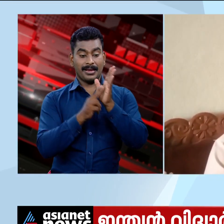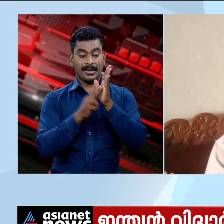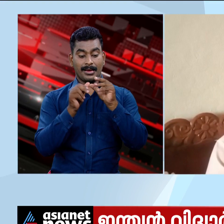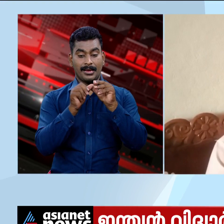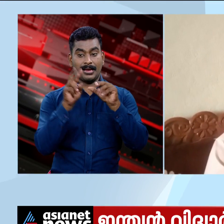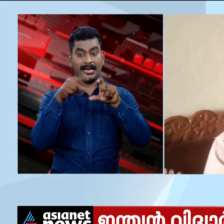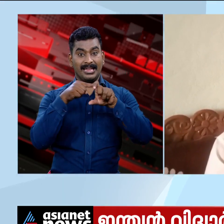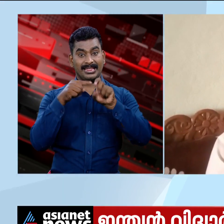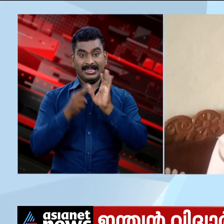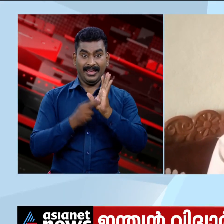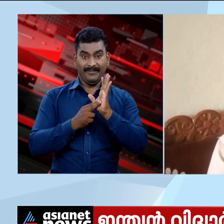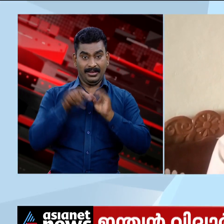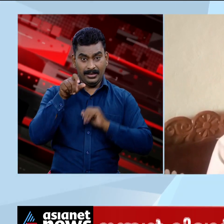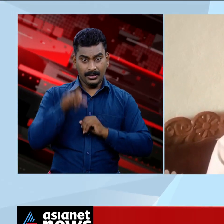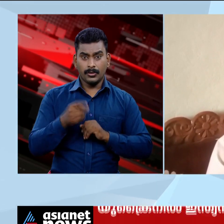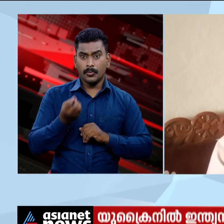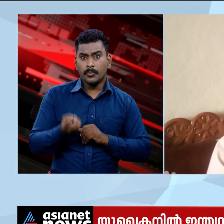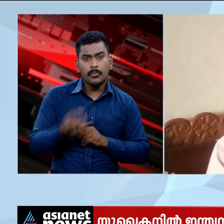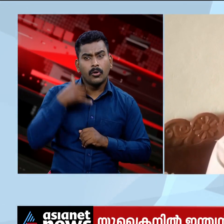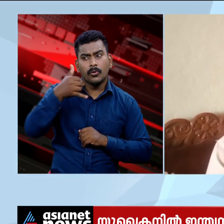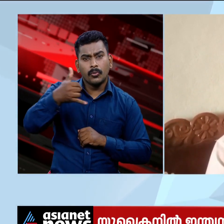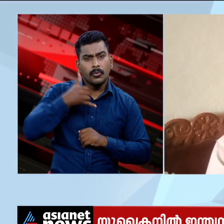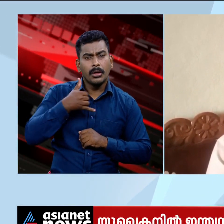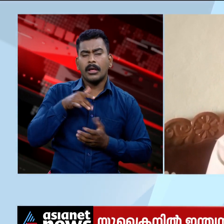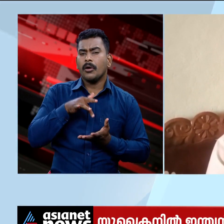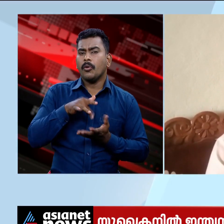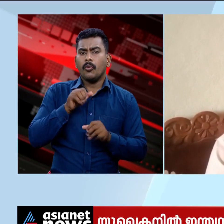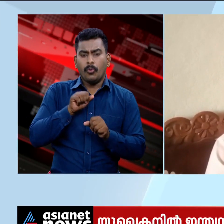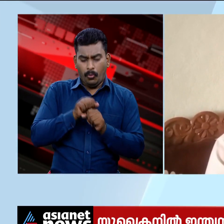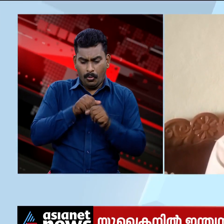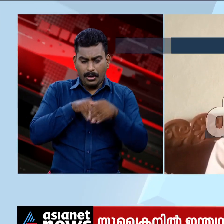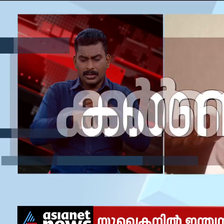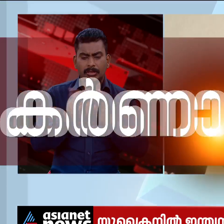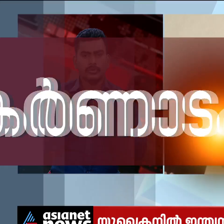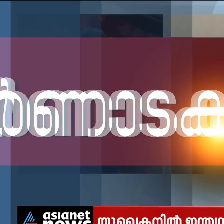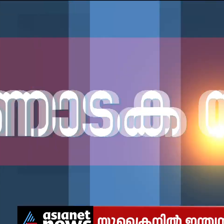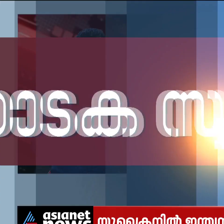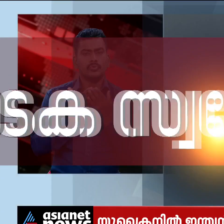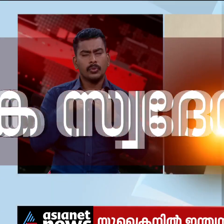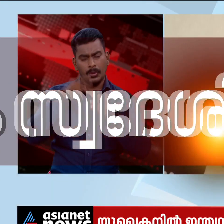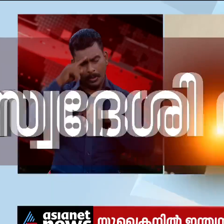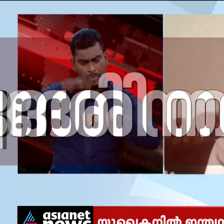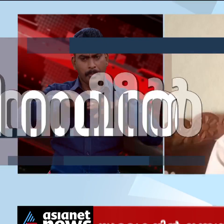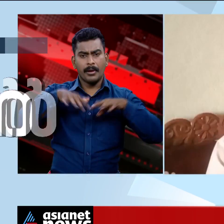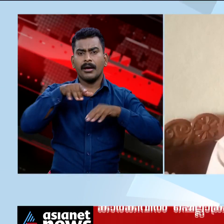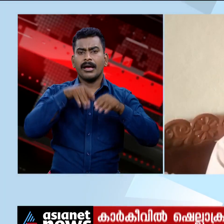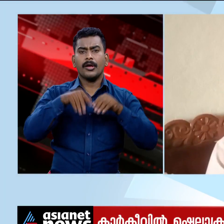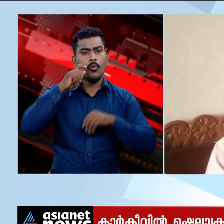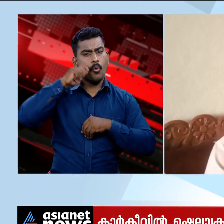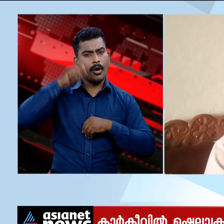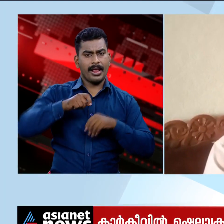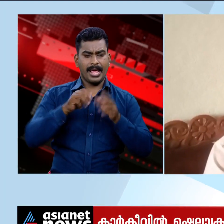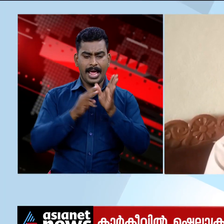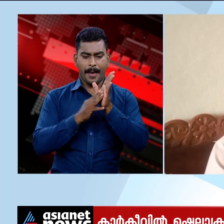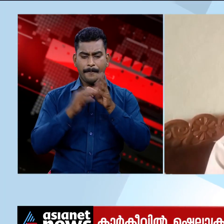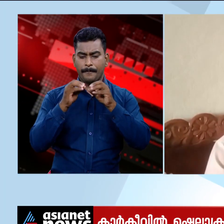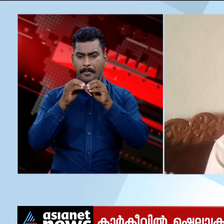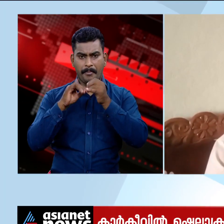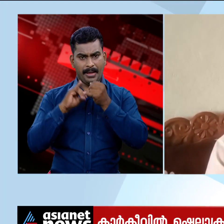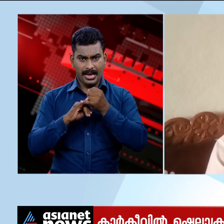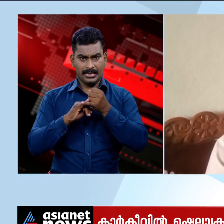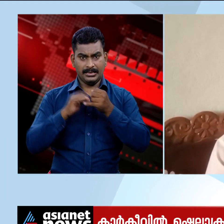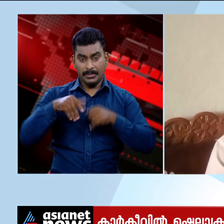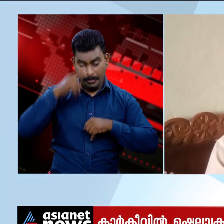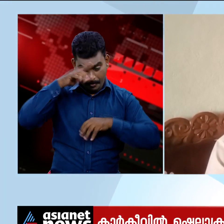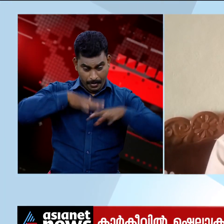ಕಾರ್ಕಿವ್ನಲ್ಲಿರೋದು ಸದ್ಯ ಯುದ್ಧ ಜೋರಾಗಿ ನಡೀತಾ ಇದೆ ಇಲ್ಲಿ. ಅಲ್ಲಿಂದ ಹಂಗೇರಿ ಬಾರ್ಡ್ರ್ ಬರ್ಬೇಕಂತೇಳಿ ನಿನ್ನೆ ನೈಟ್